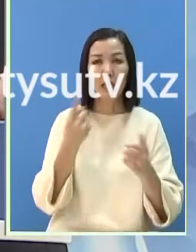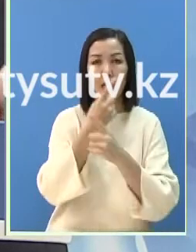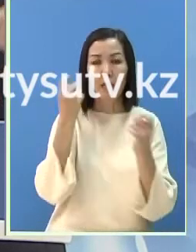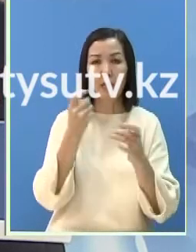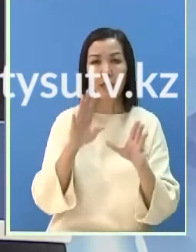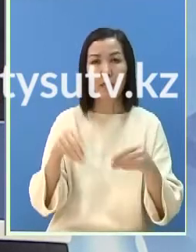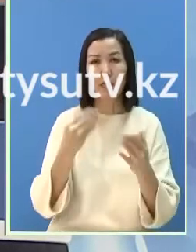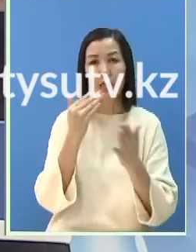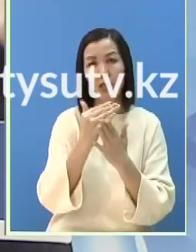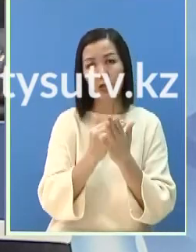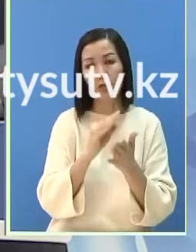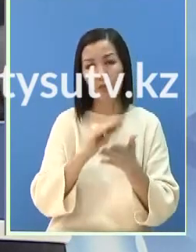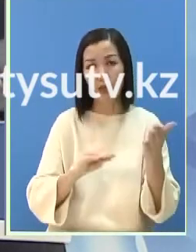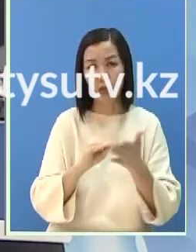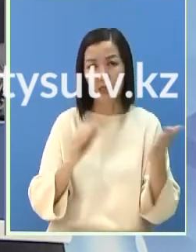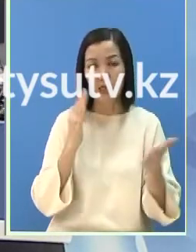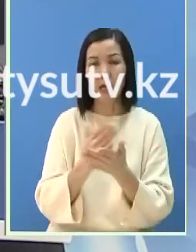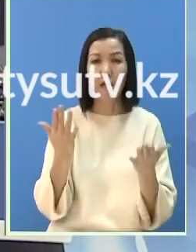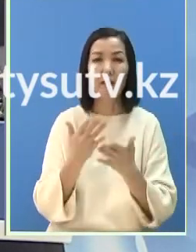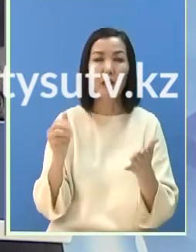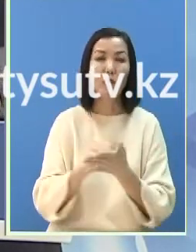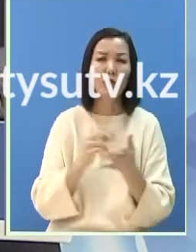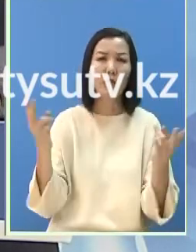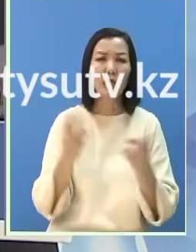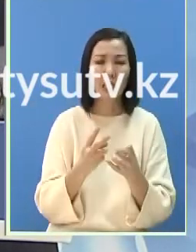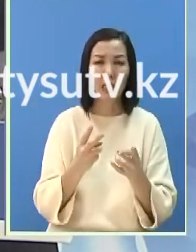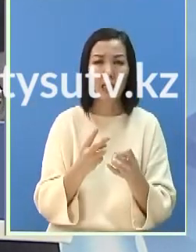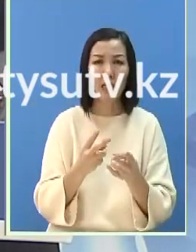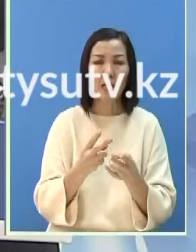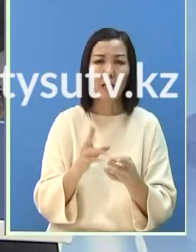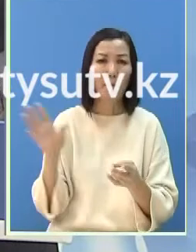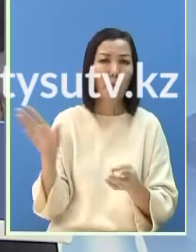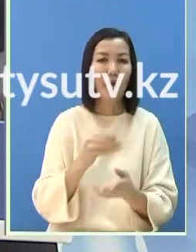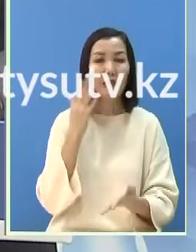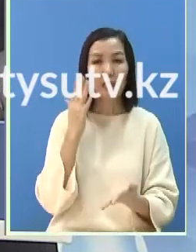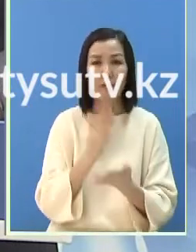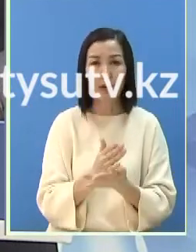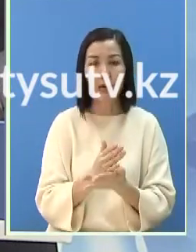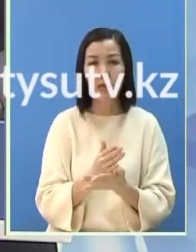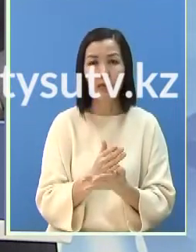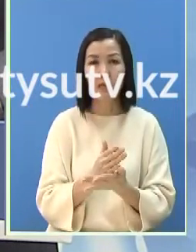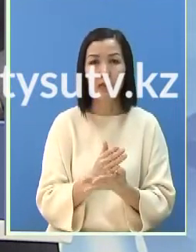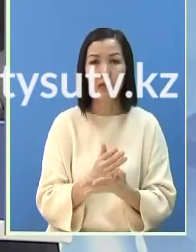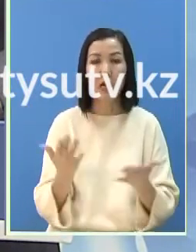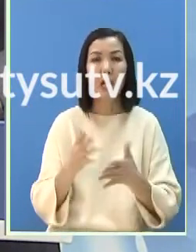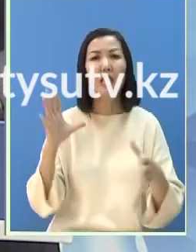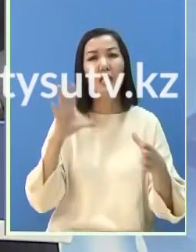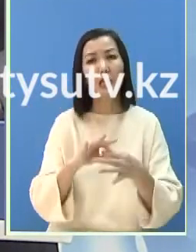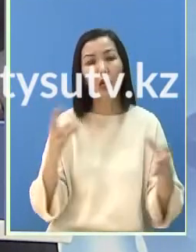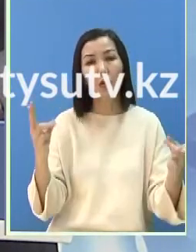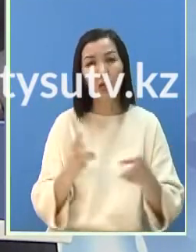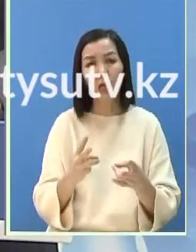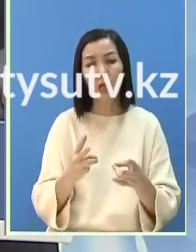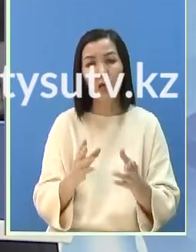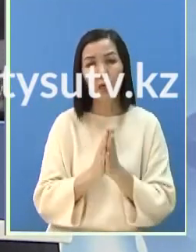береміз ғой, сол жерде барлығы көрсетіліп тұрады. Қандай құжаттар керек, нұсқаулық барлығы бар, жаңа қолдауда қалай тіркелу керек,